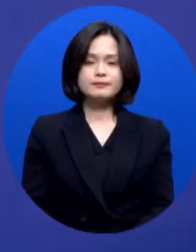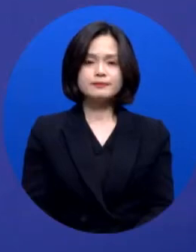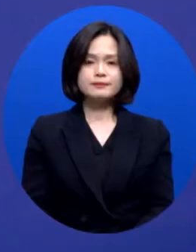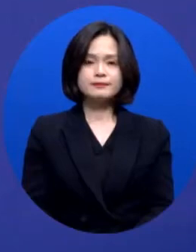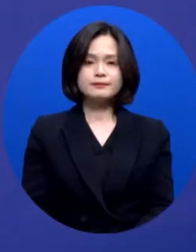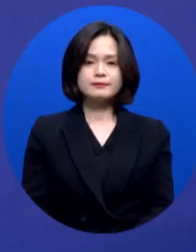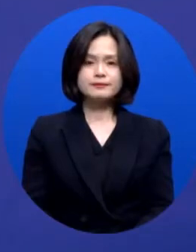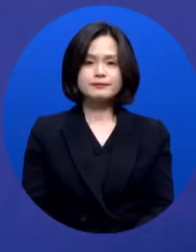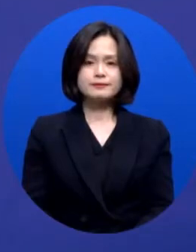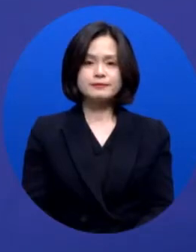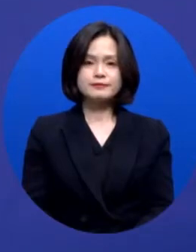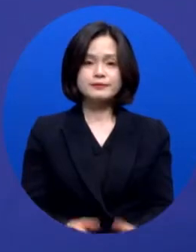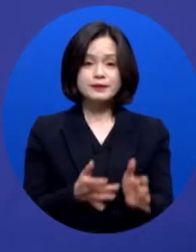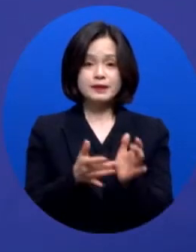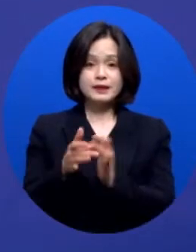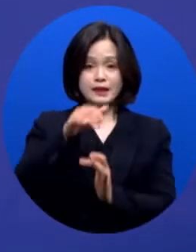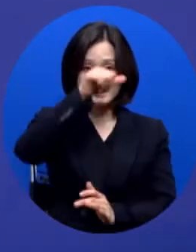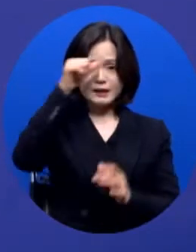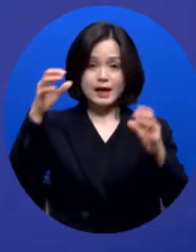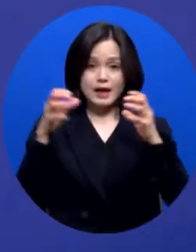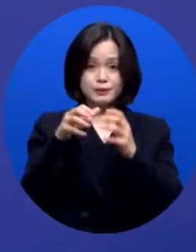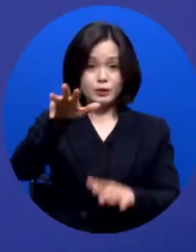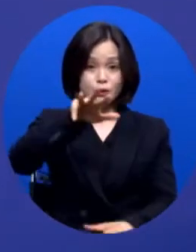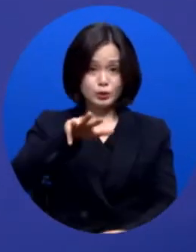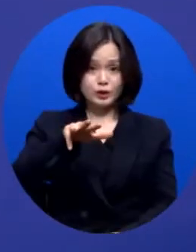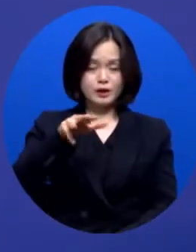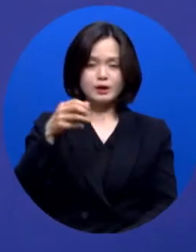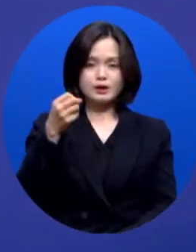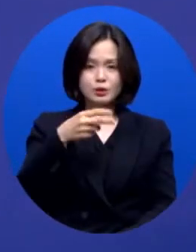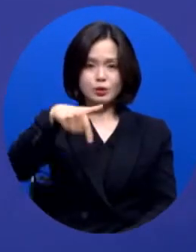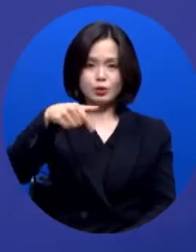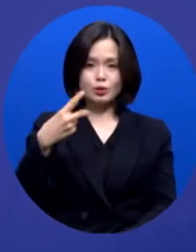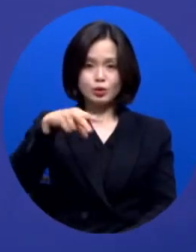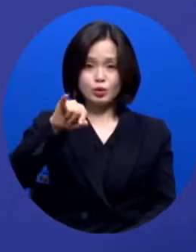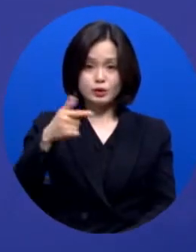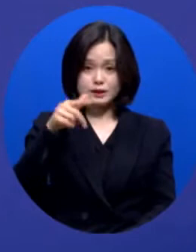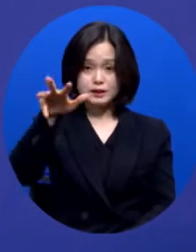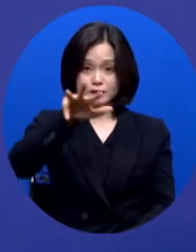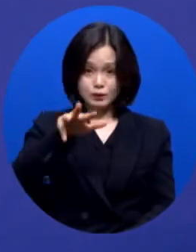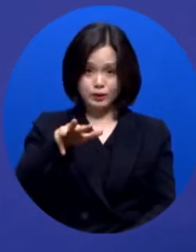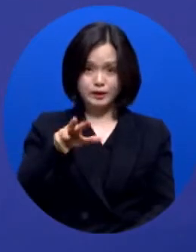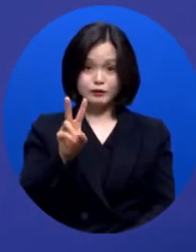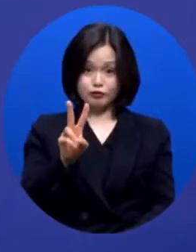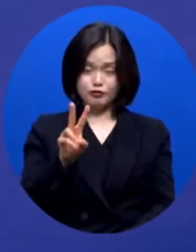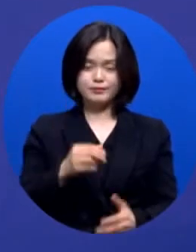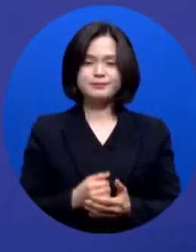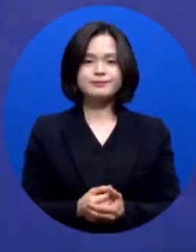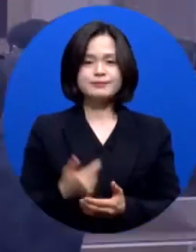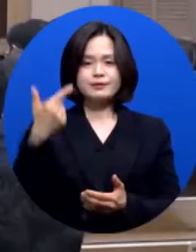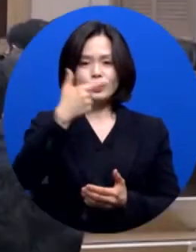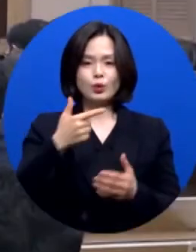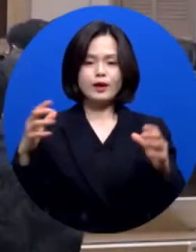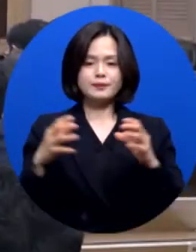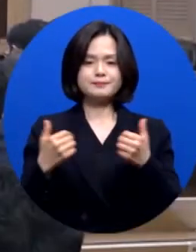대한예수교장로회 예장 합동총회 와 고신 총회 소속 부산지역 노회 들이 노회를 열었습니다